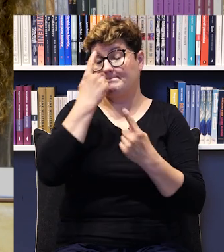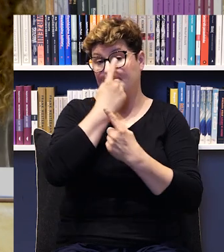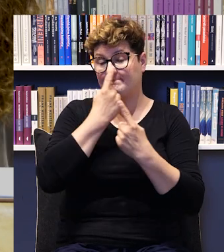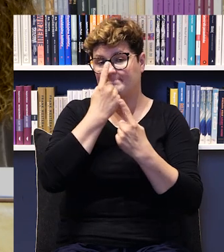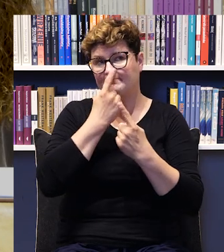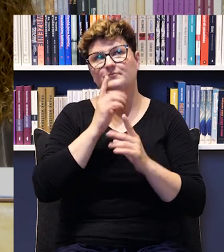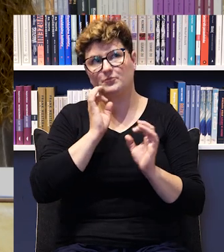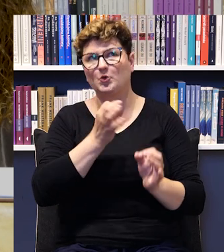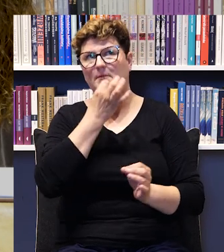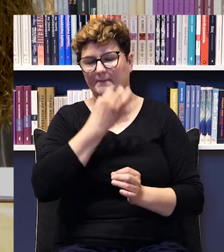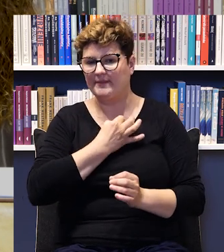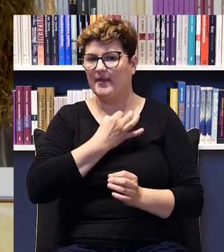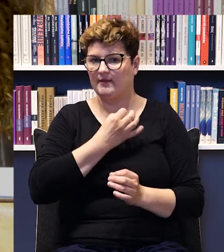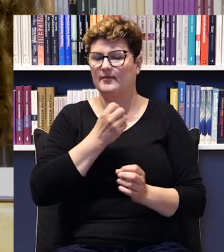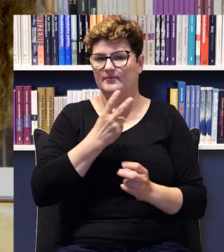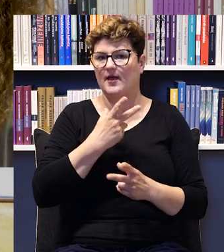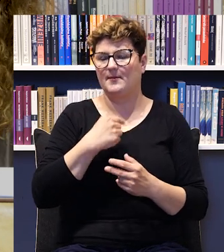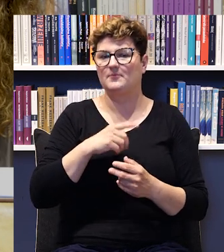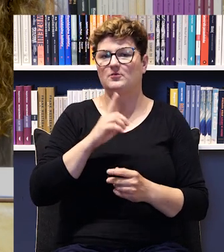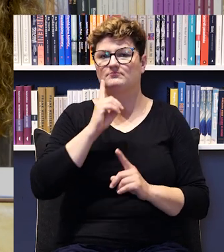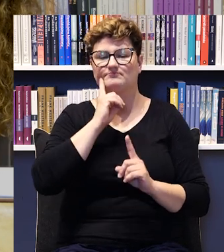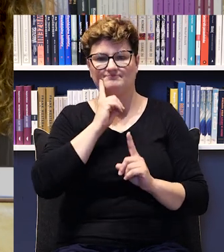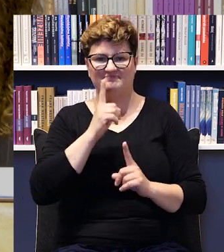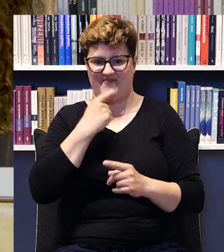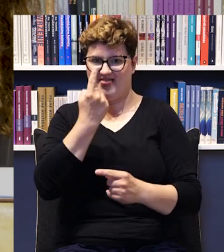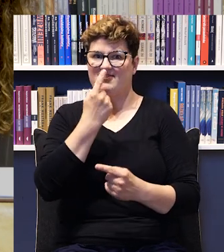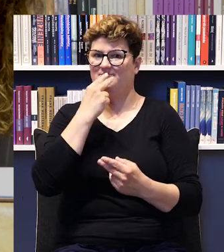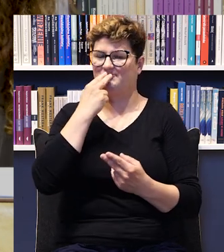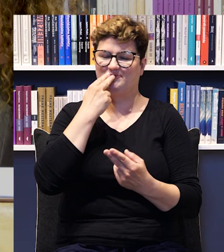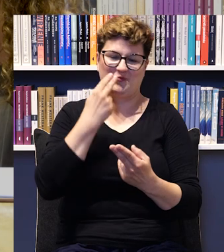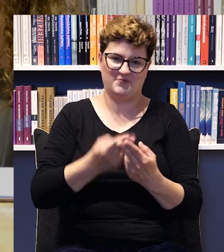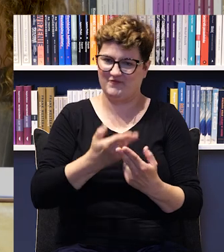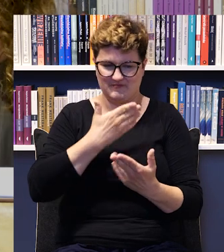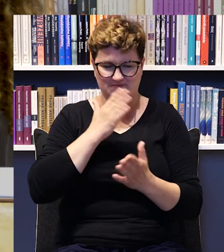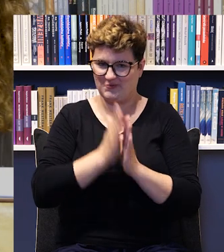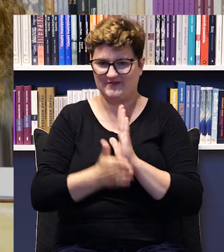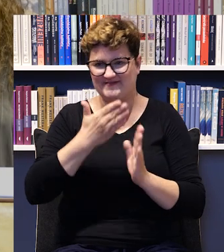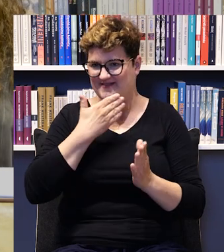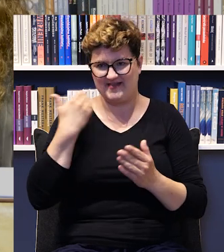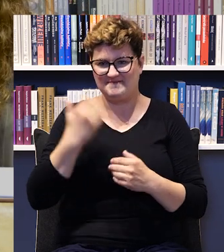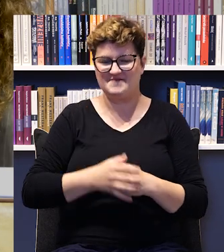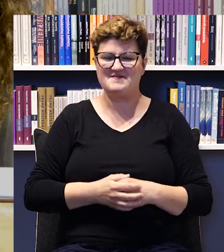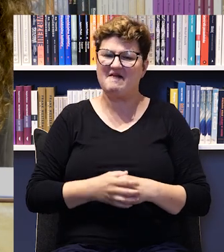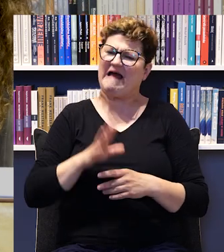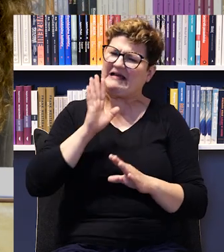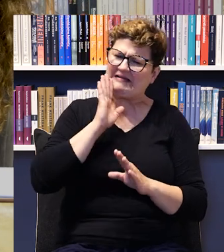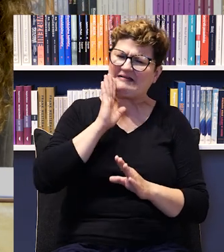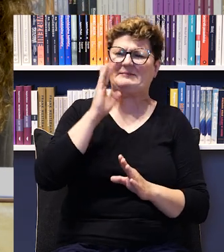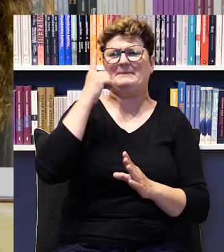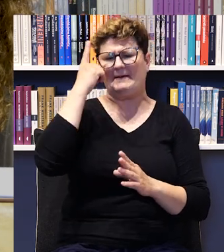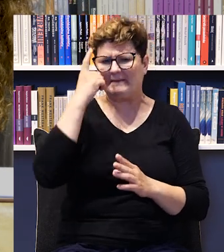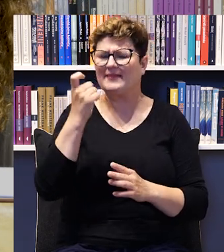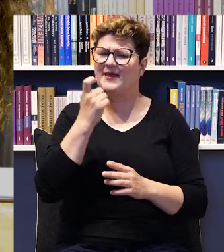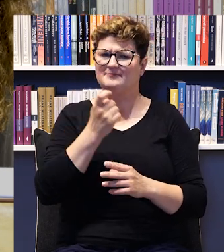Wiesz co, to jest dobre pytanie, bo ja nie mam chyba na nie prostej odpowiedzi. Najlepiej. Chociaż, jeżeli dobrze pamiętam,